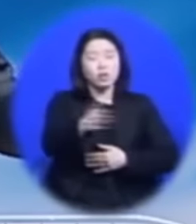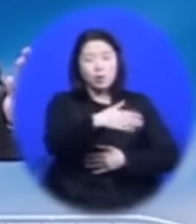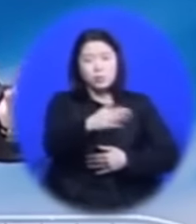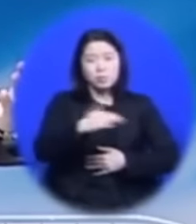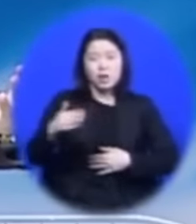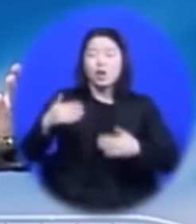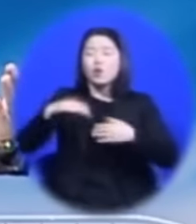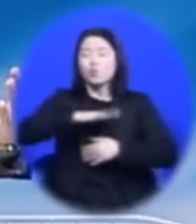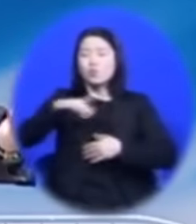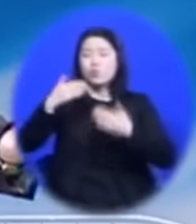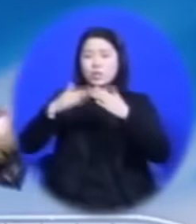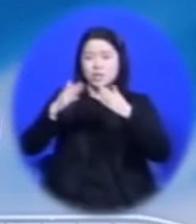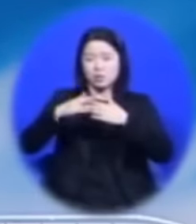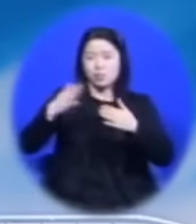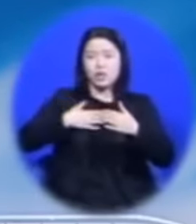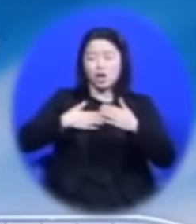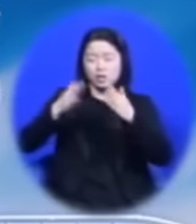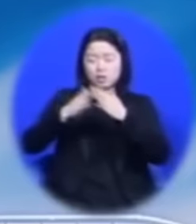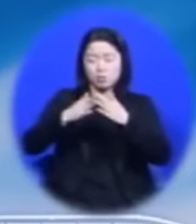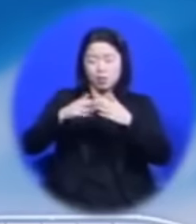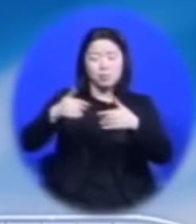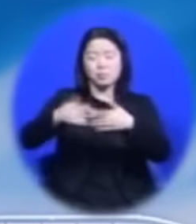우리 집에는 있어. 우리 집에 가.